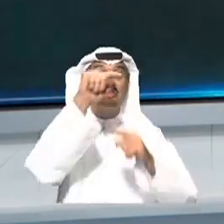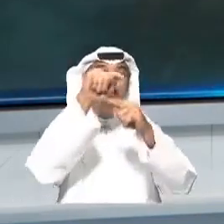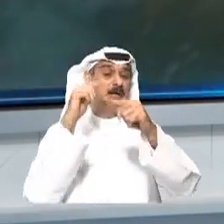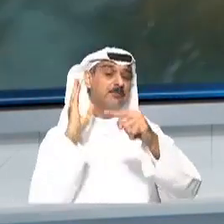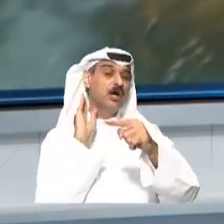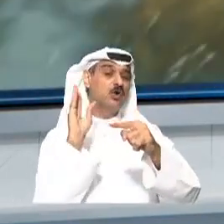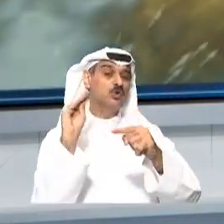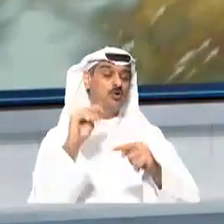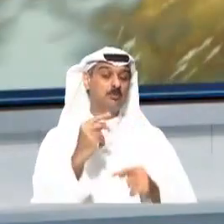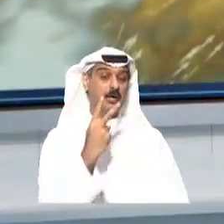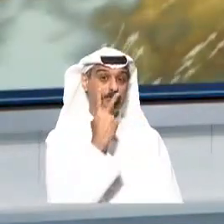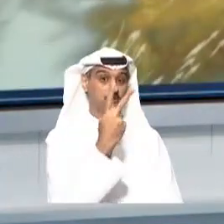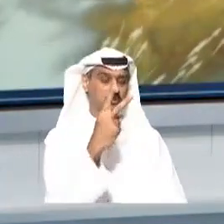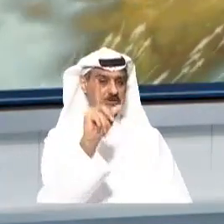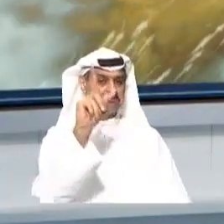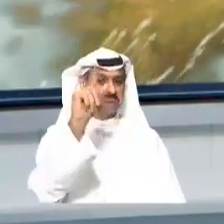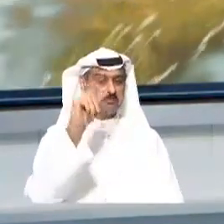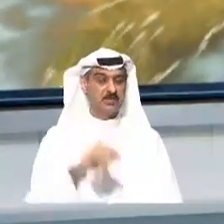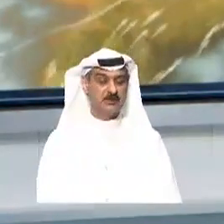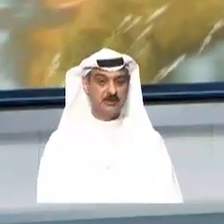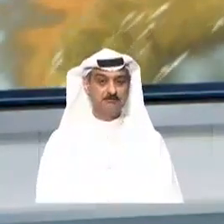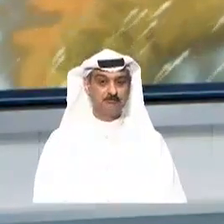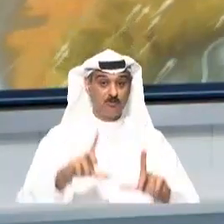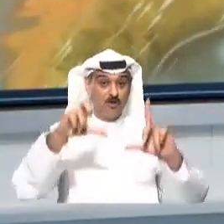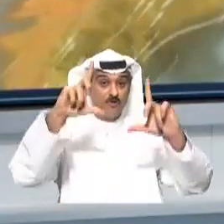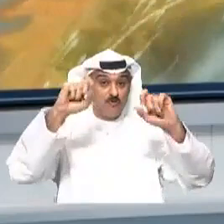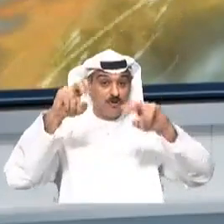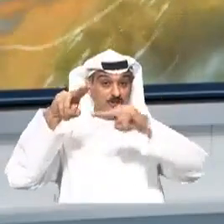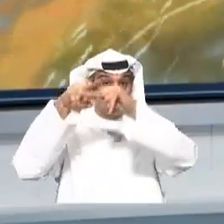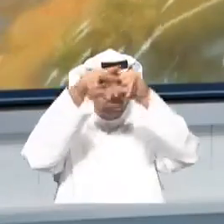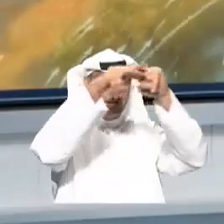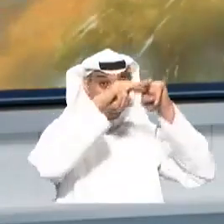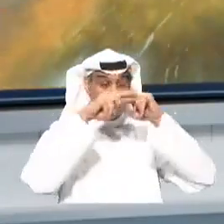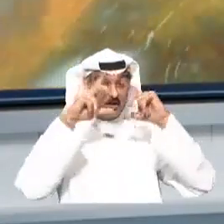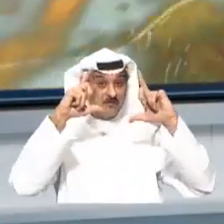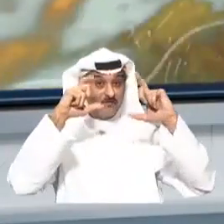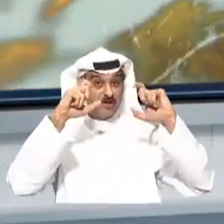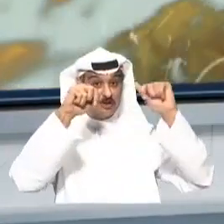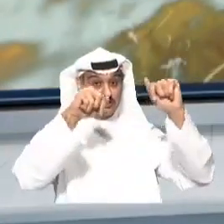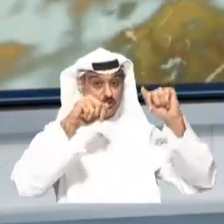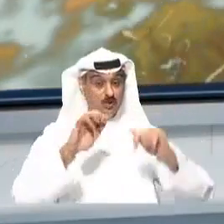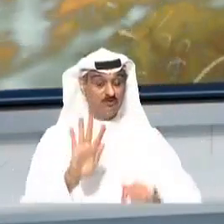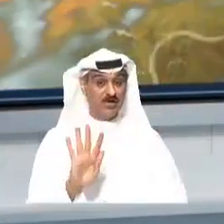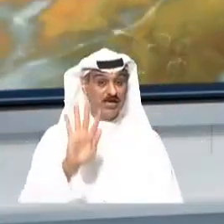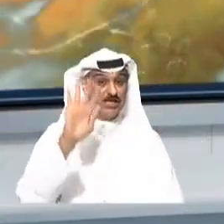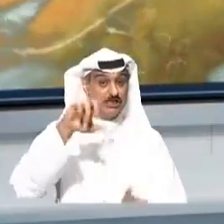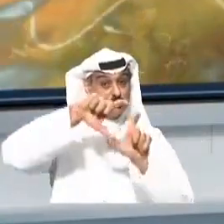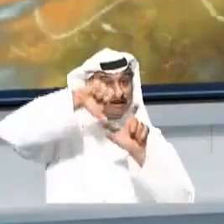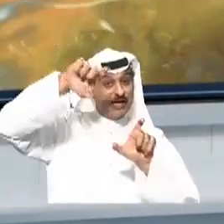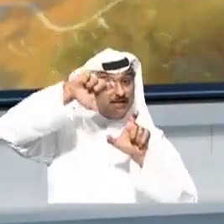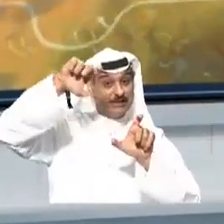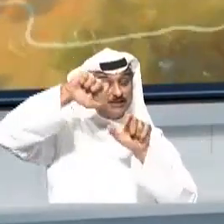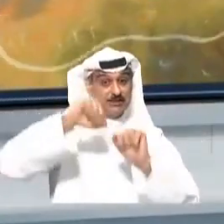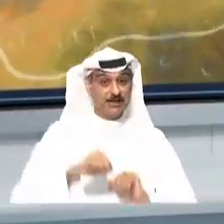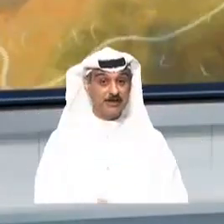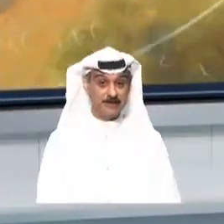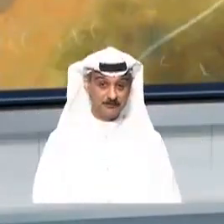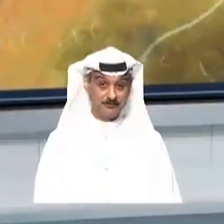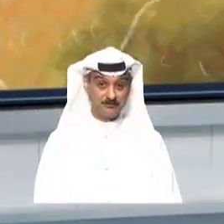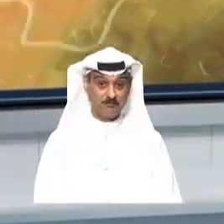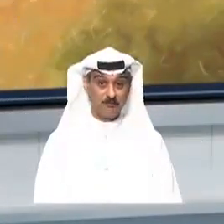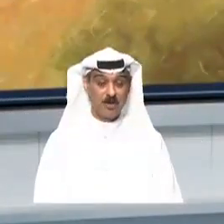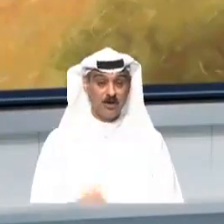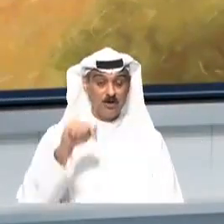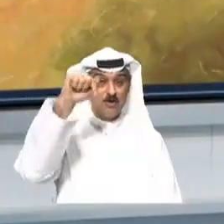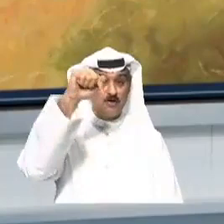تتجاوز 12 كيلو متر. تتأثر دولة الكويت والمناطق المحيطة في شمال شبه الجزيرة العربية بأنظمة جوية ضعيفة،